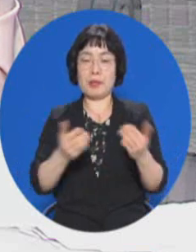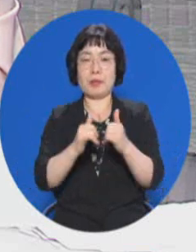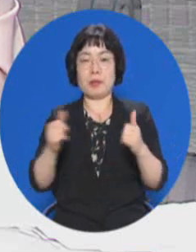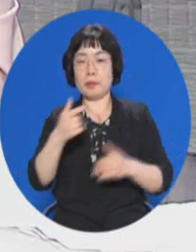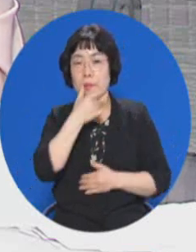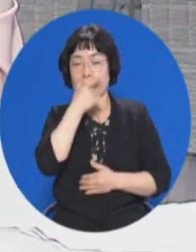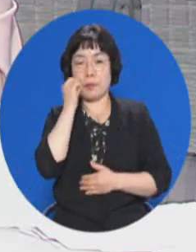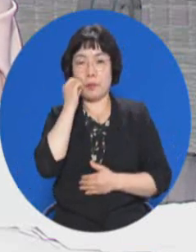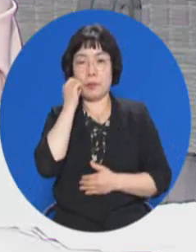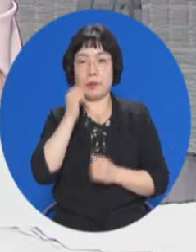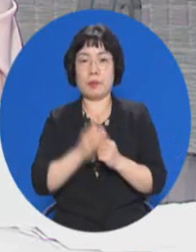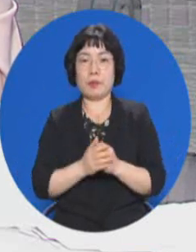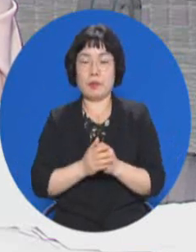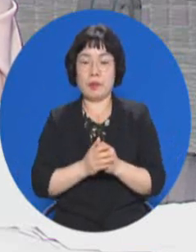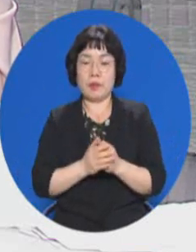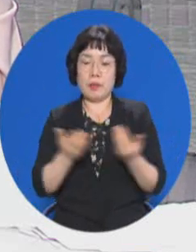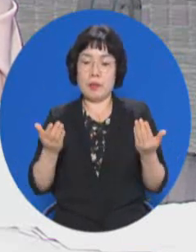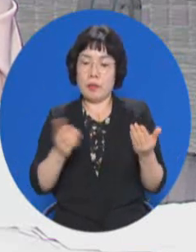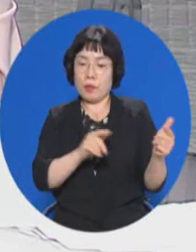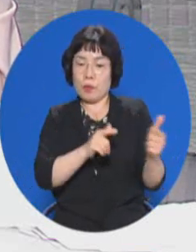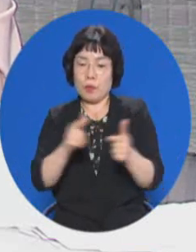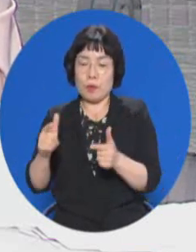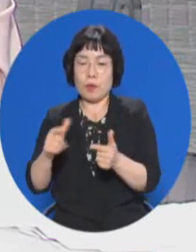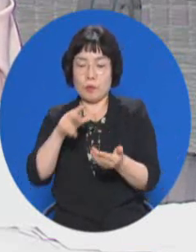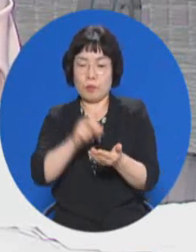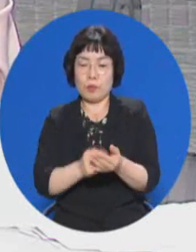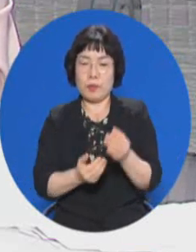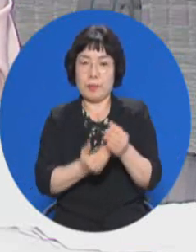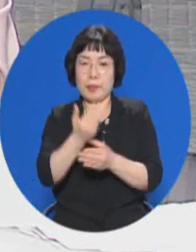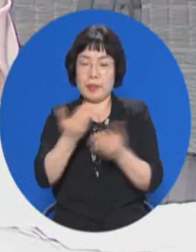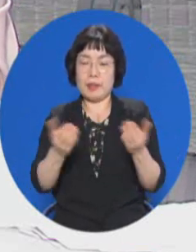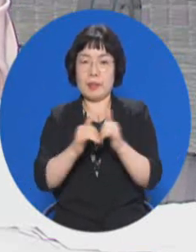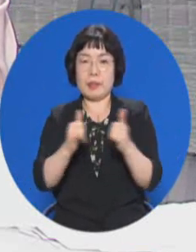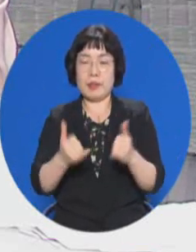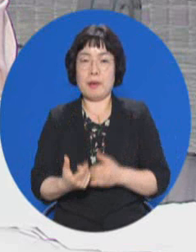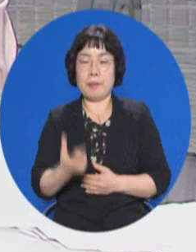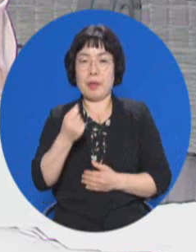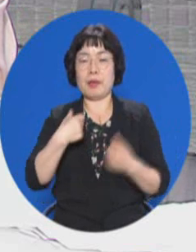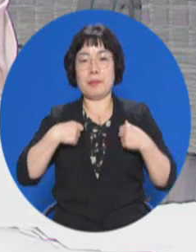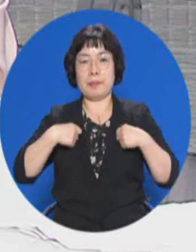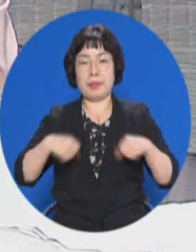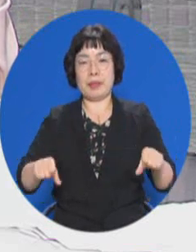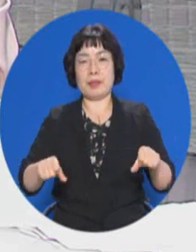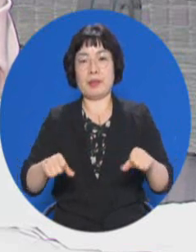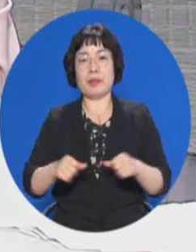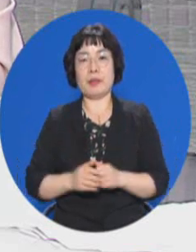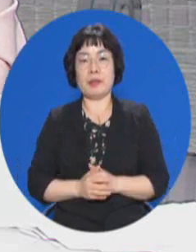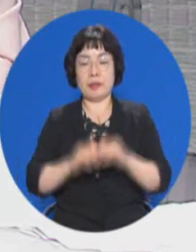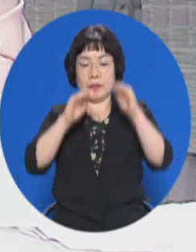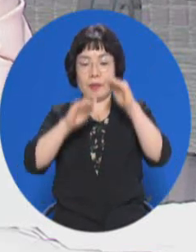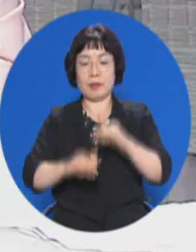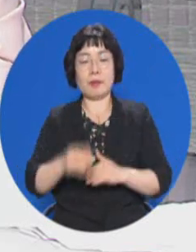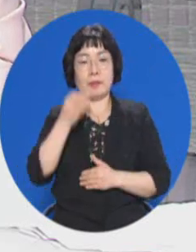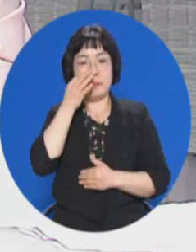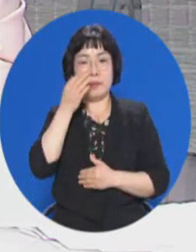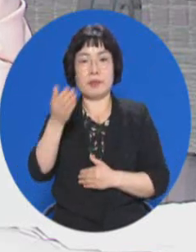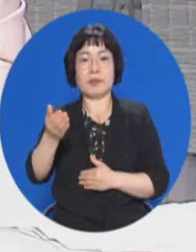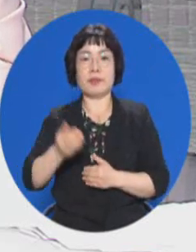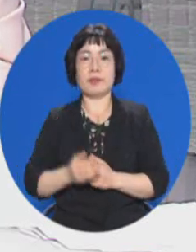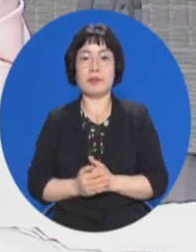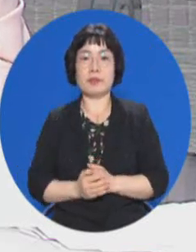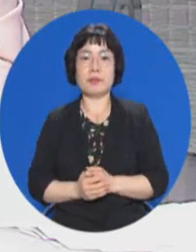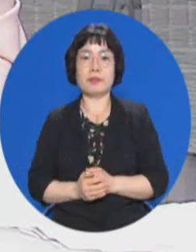부족이 겹쳤고 굉생이 모자방까지 덮치면서 어민들이 김 농사를 서둘러 포기하고 있는 겁니다. 김진선 기자가